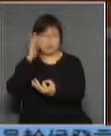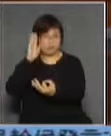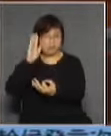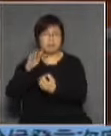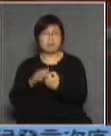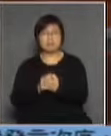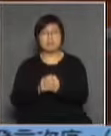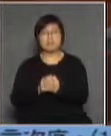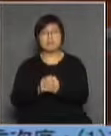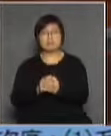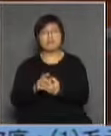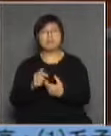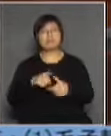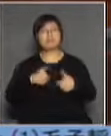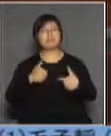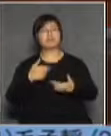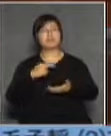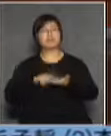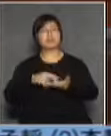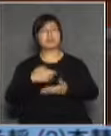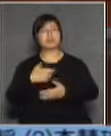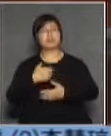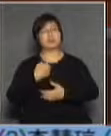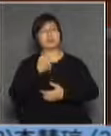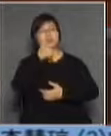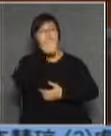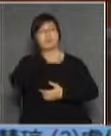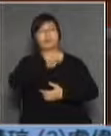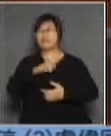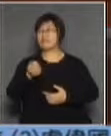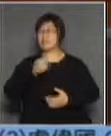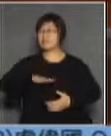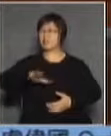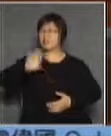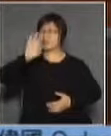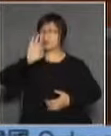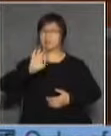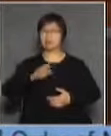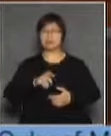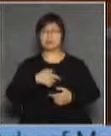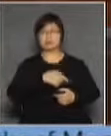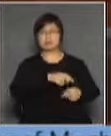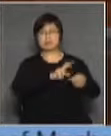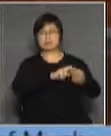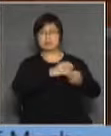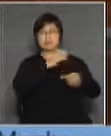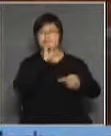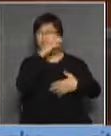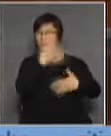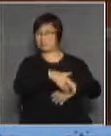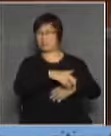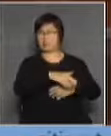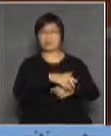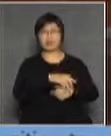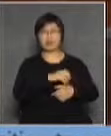好有信心同埋好權威咁樣講呢，同其他兩個人講：放心啦，已經同房屋處講咗㗎啦，已